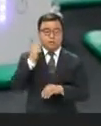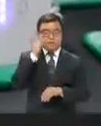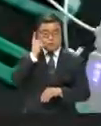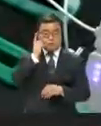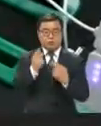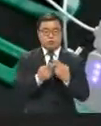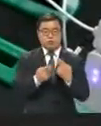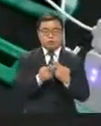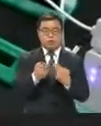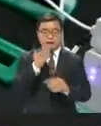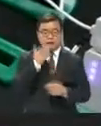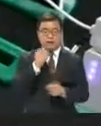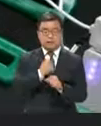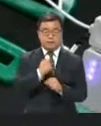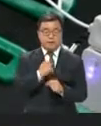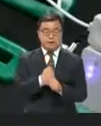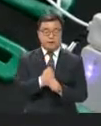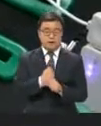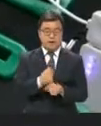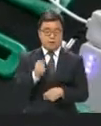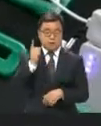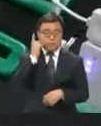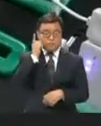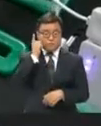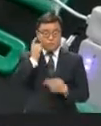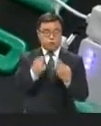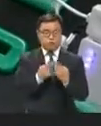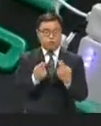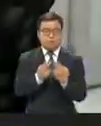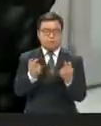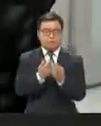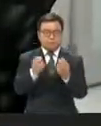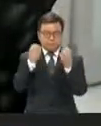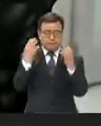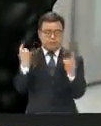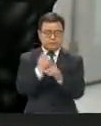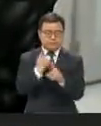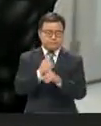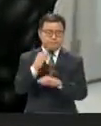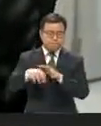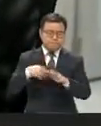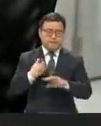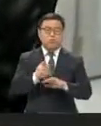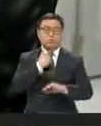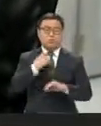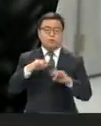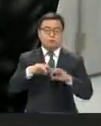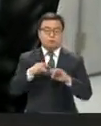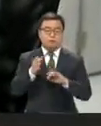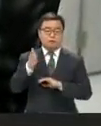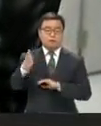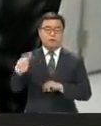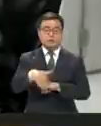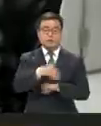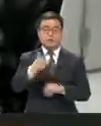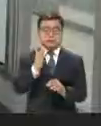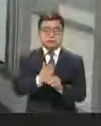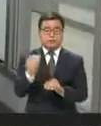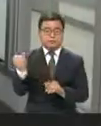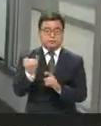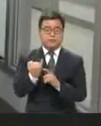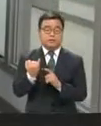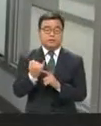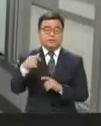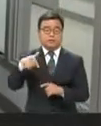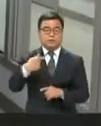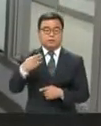개발해 휴대폰 충전 방식의 혁명을 꿈꾸고 있습니다. 전자공학과에 재학 중인 다이애나 오스피나 씨는